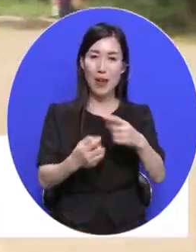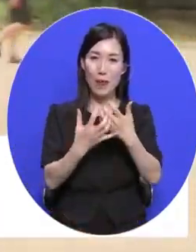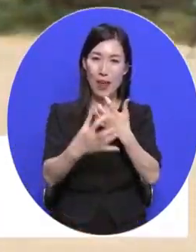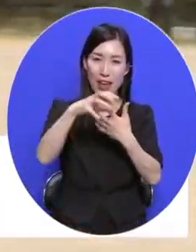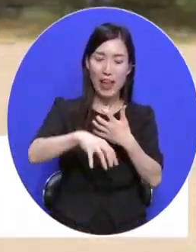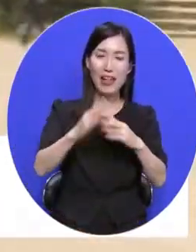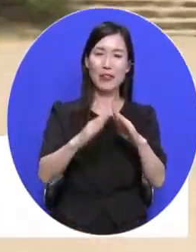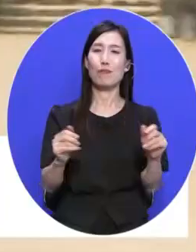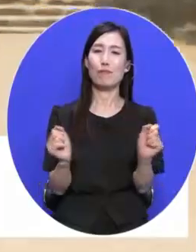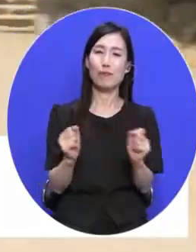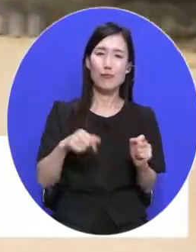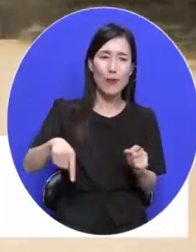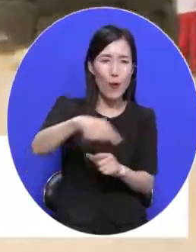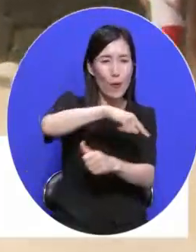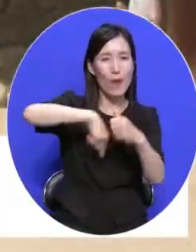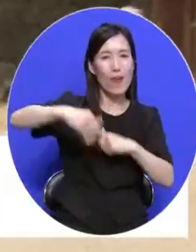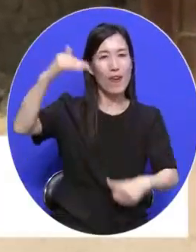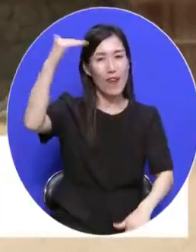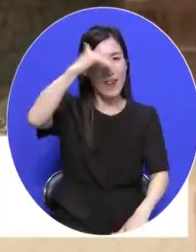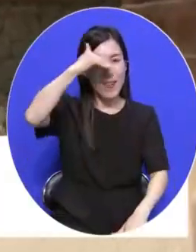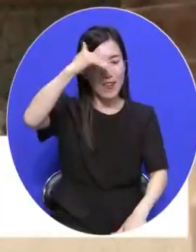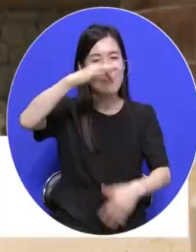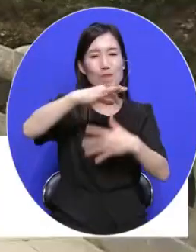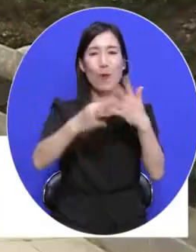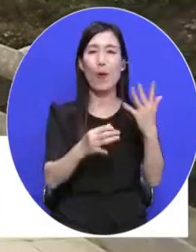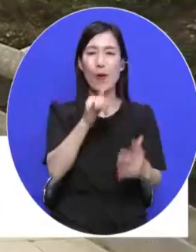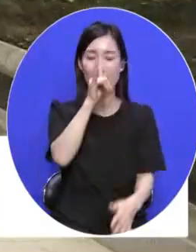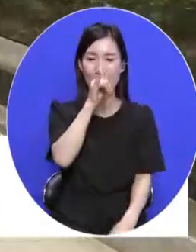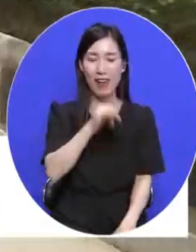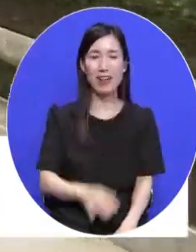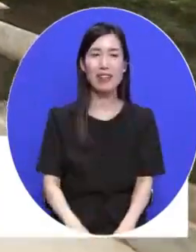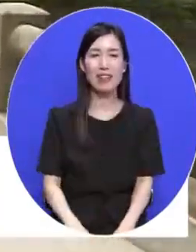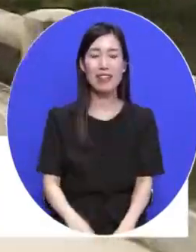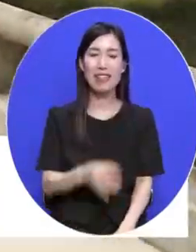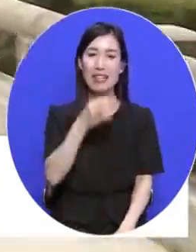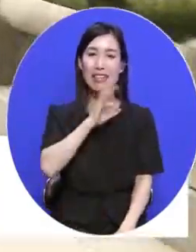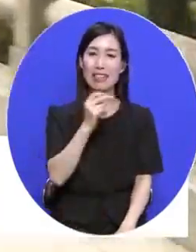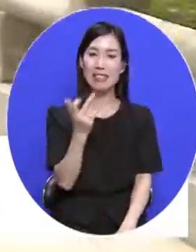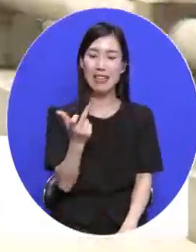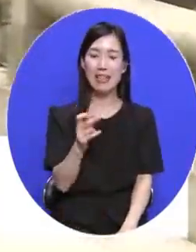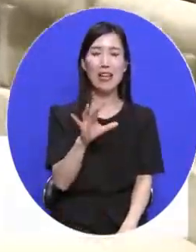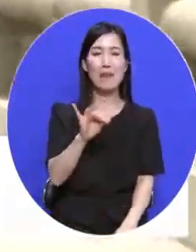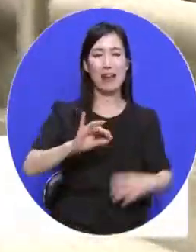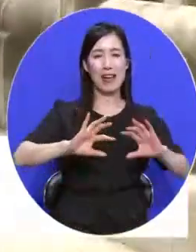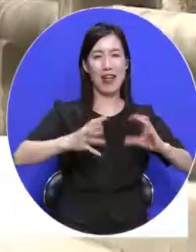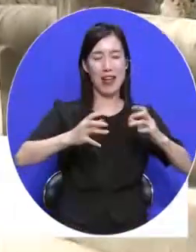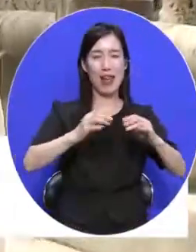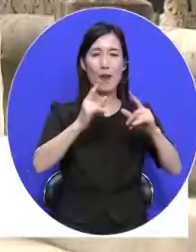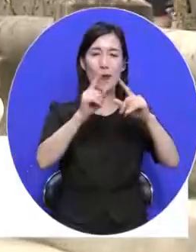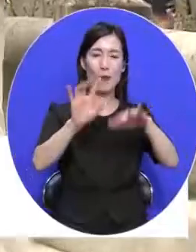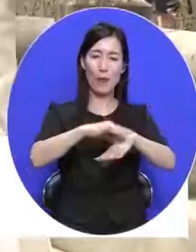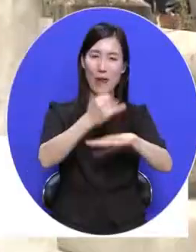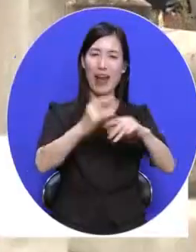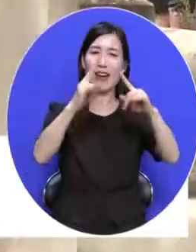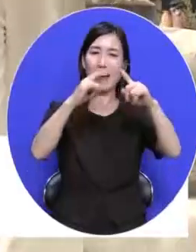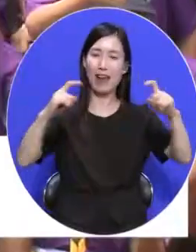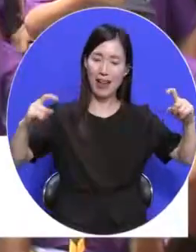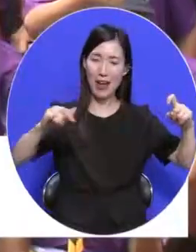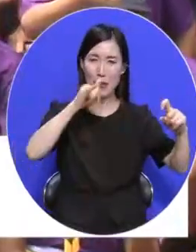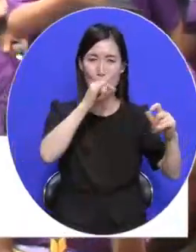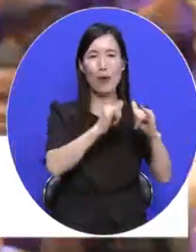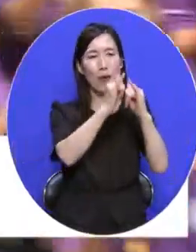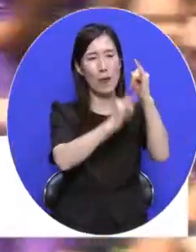전북 지역의 미를 탐방하는 프로그램도 진행됩니다. 전북 익산의 백제 궁궐터, 왕궁리 역사 탐방